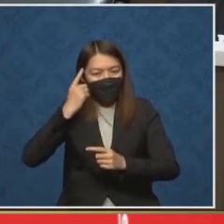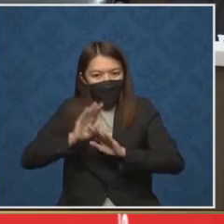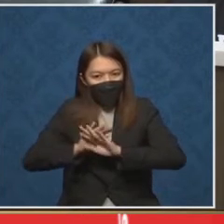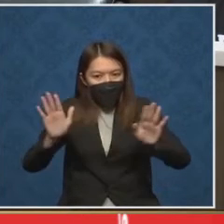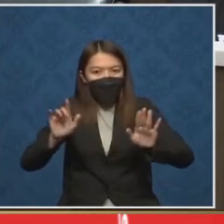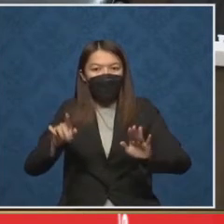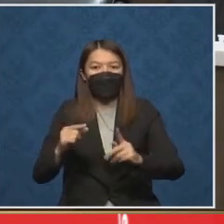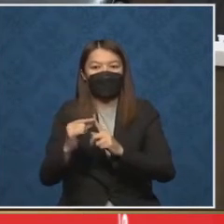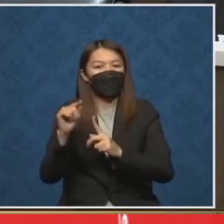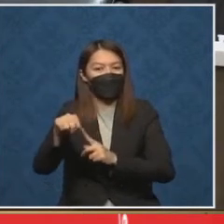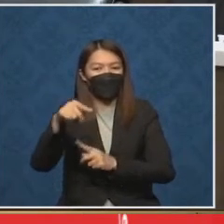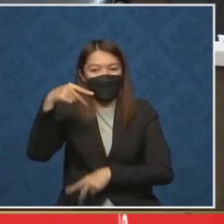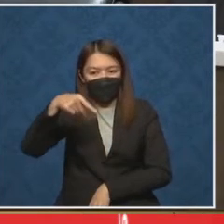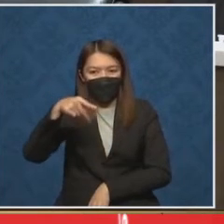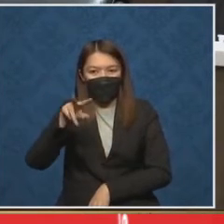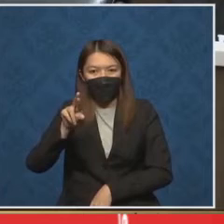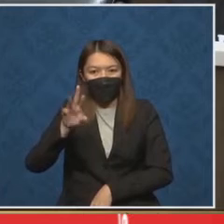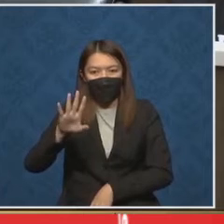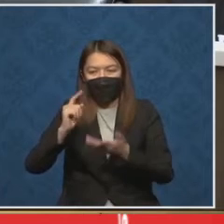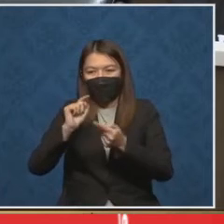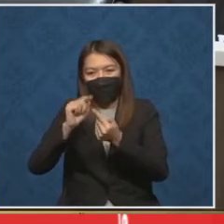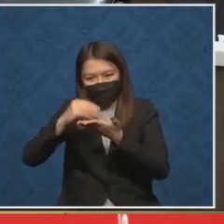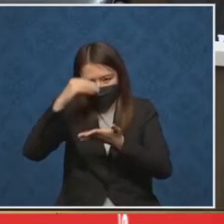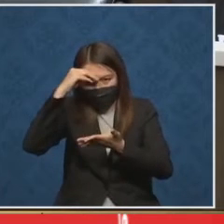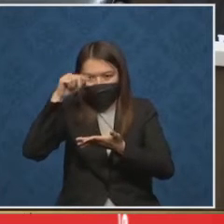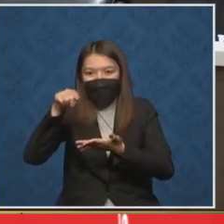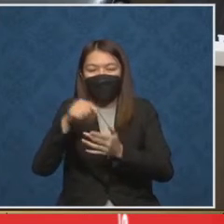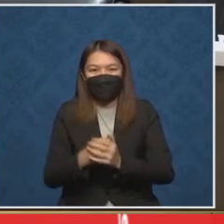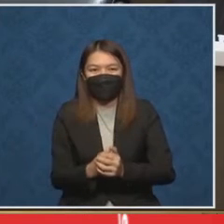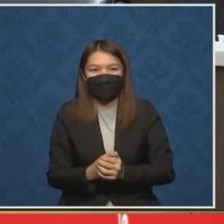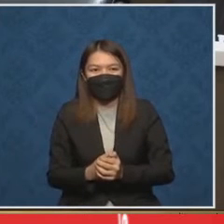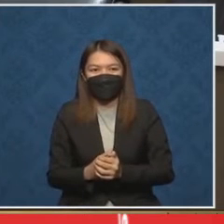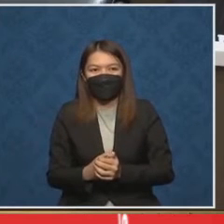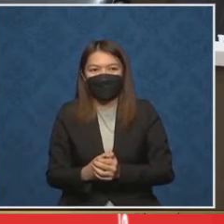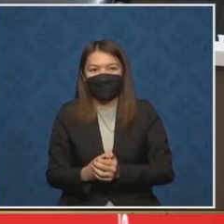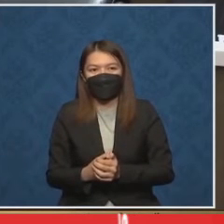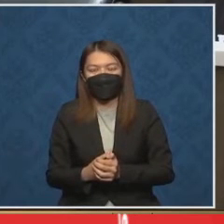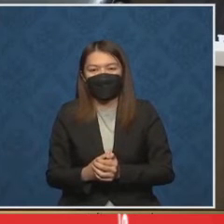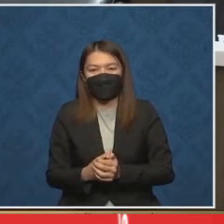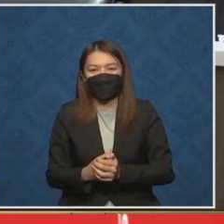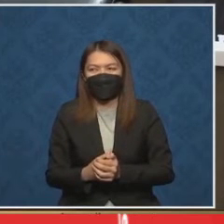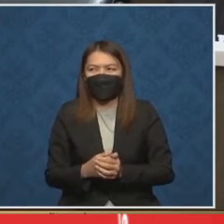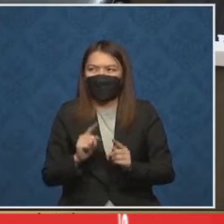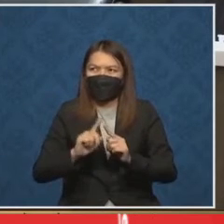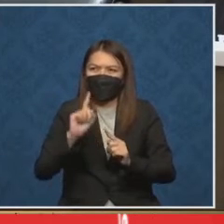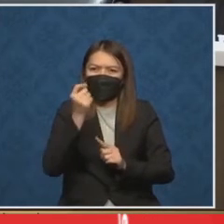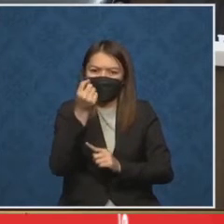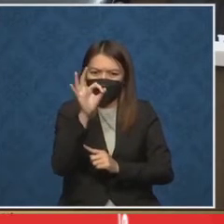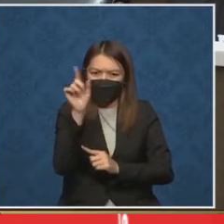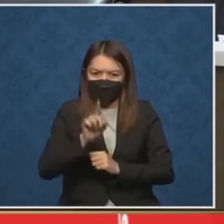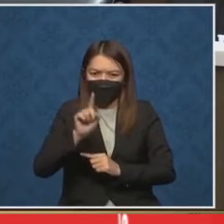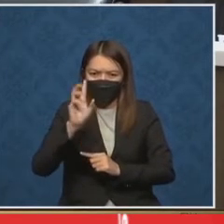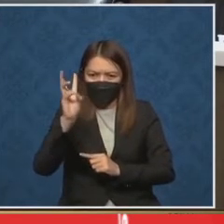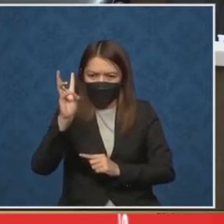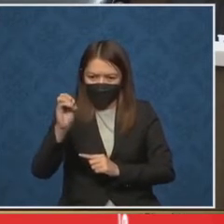ก็คือคำสั่งพรบเรื่องพรบการศึกษานี่แหละครับตอนนั้นออกคำสั่ง10ที่19ทับ60